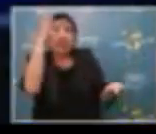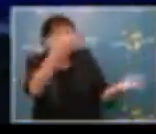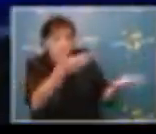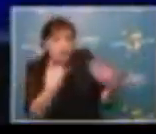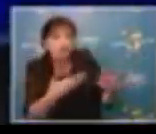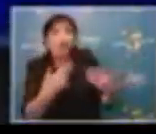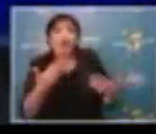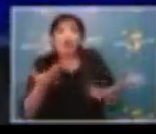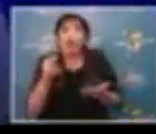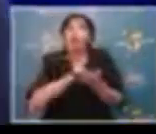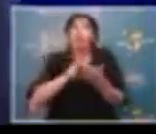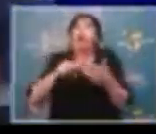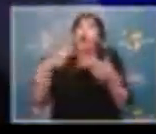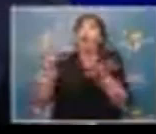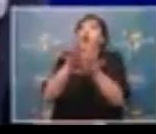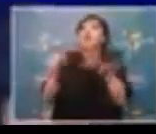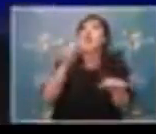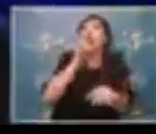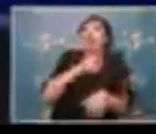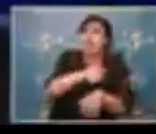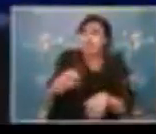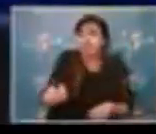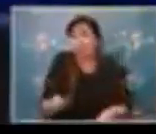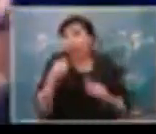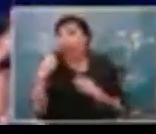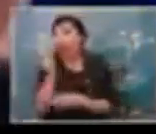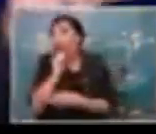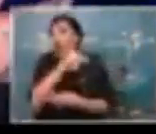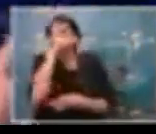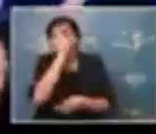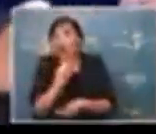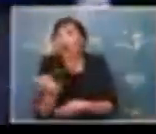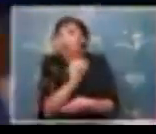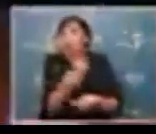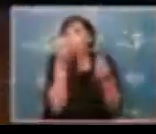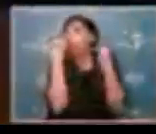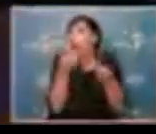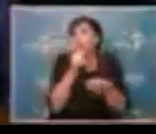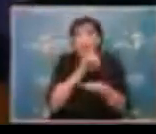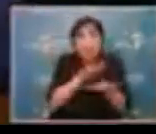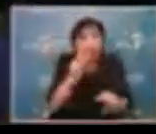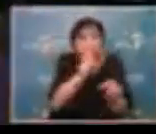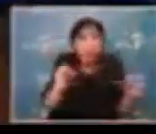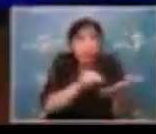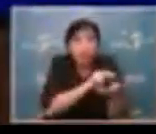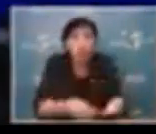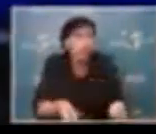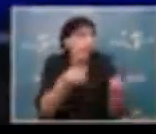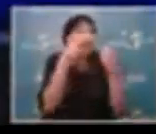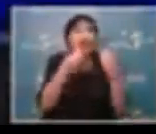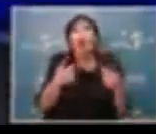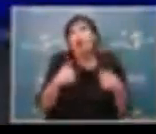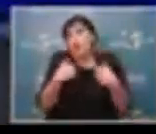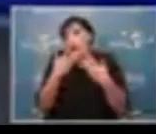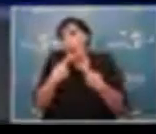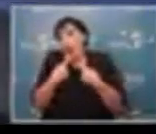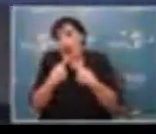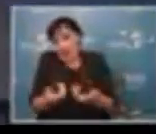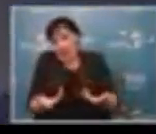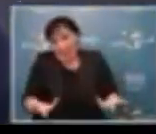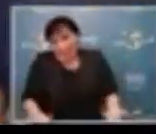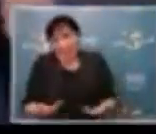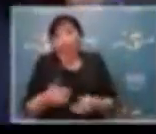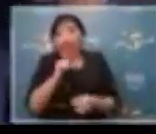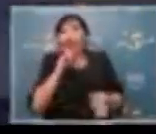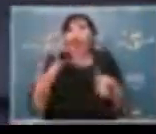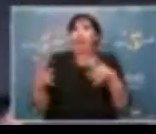ai sedicenni, e tutti dire: ma che cazzo, non capiscono un cazzo i sedicenni, non capiscono un cazzo. Allora vi vorrei dire una cosa: l'età media